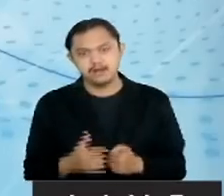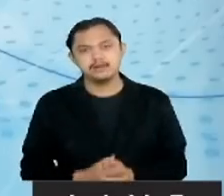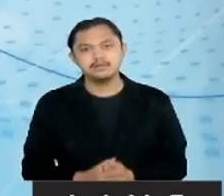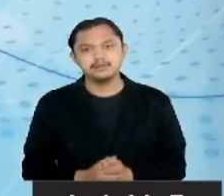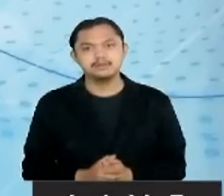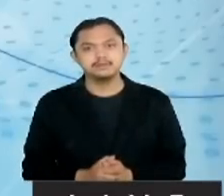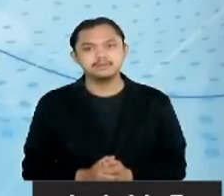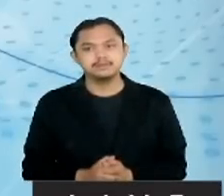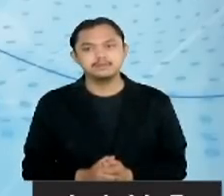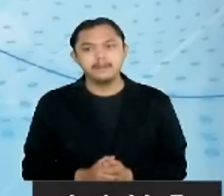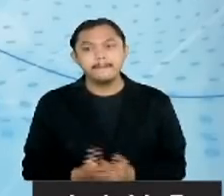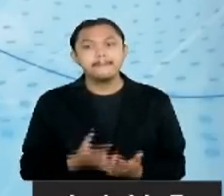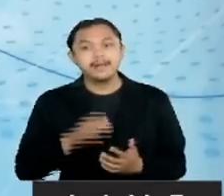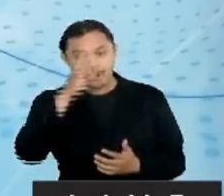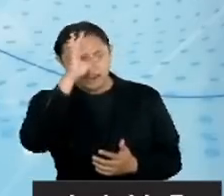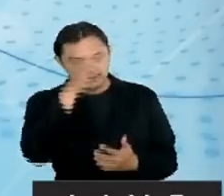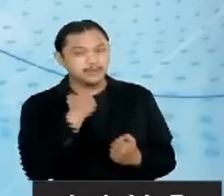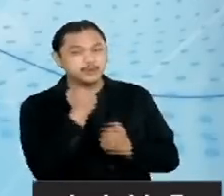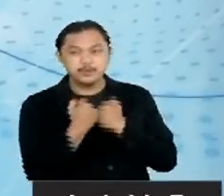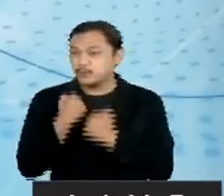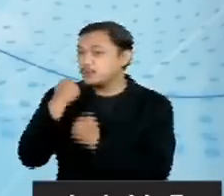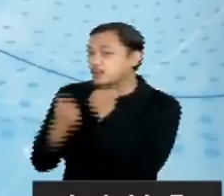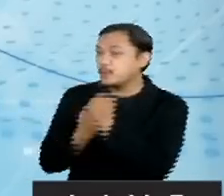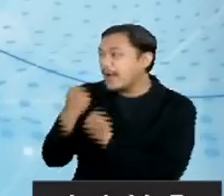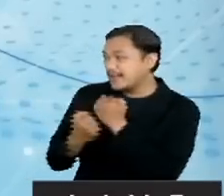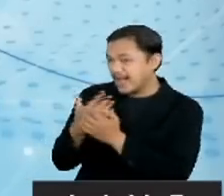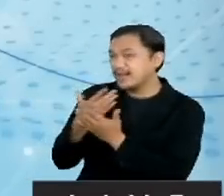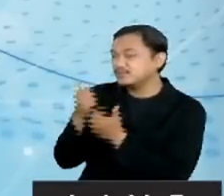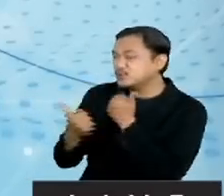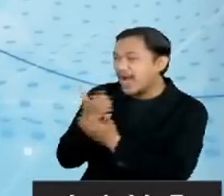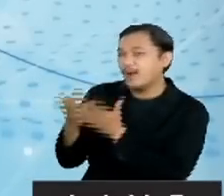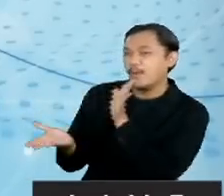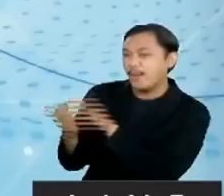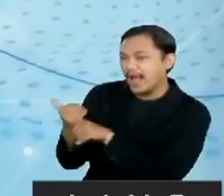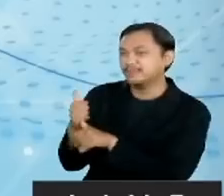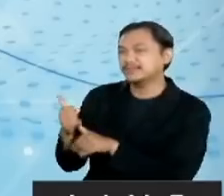akan dilakukan oleh pihak kepolisian agar kasus seperti ini tidak terulang lagi?